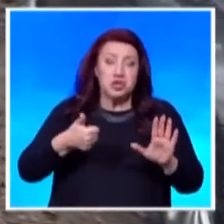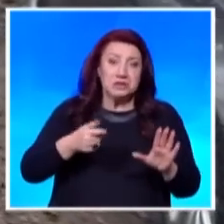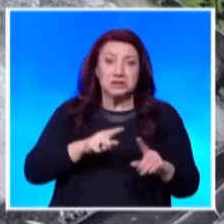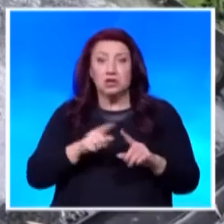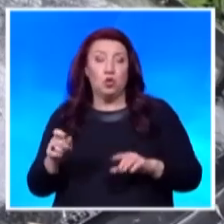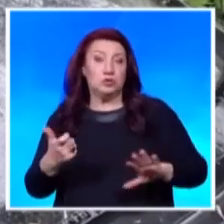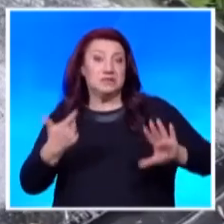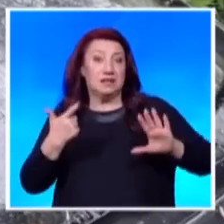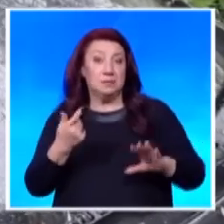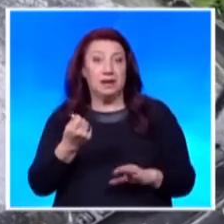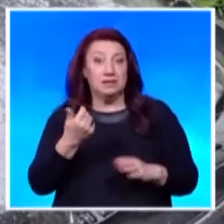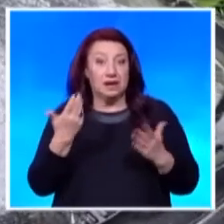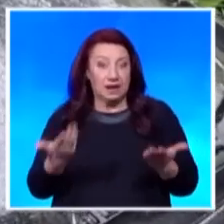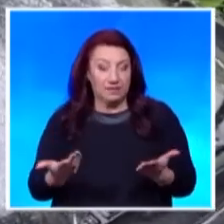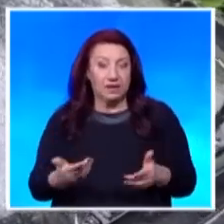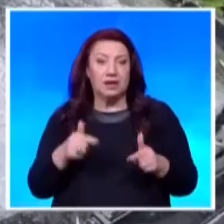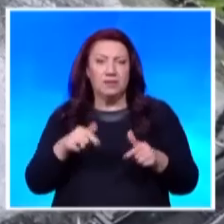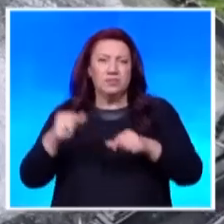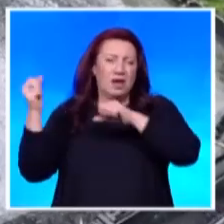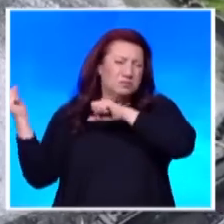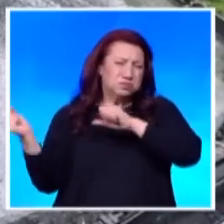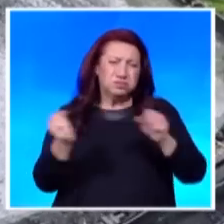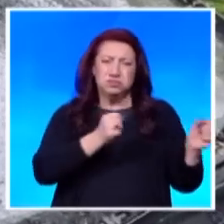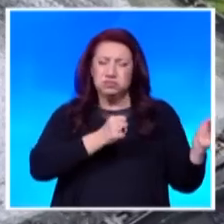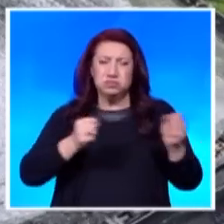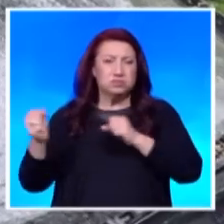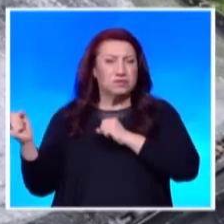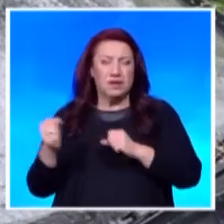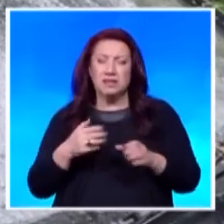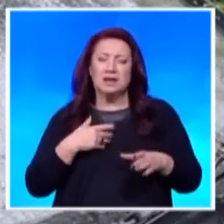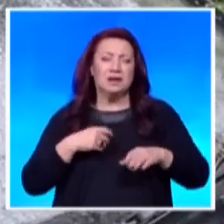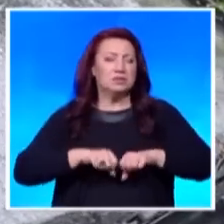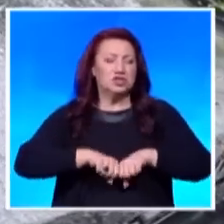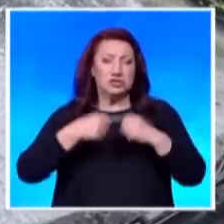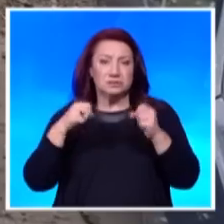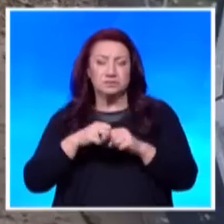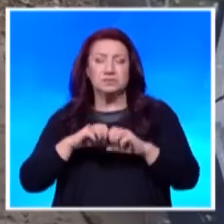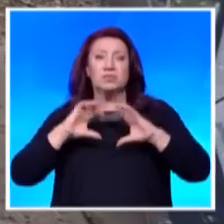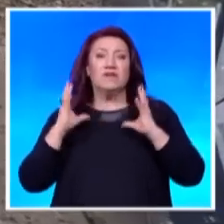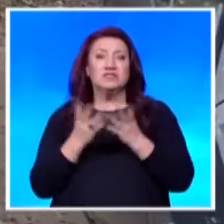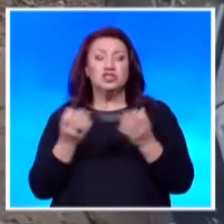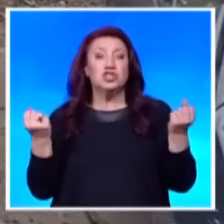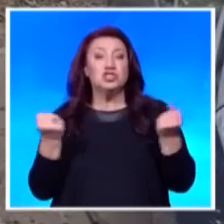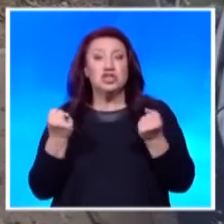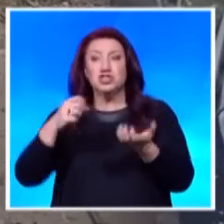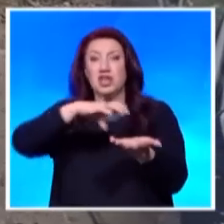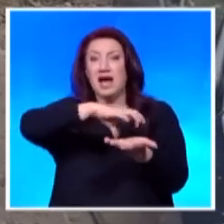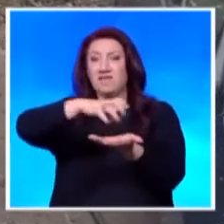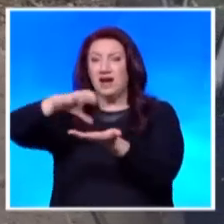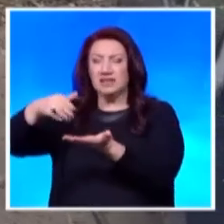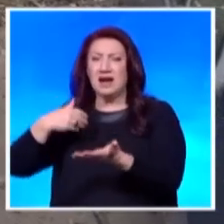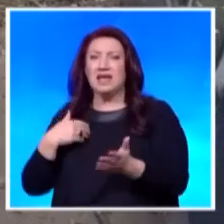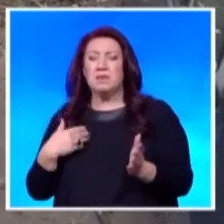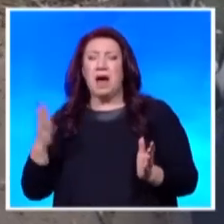бурният вятър, който се изви този следобед, нанесе огромни щети в почти всички жилищни квартали. Има изпопадали дървета,